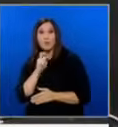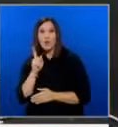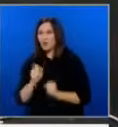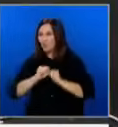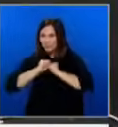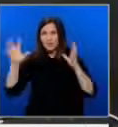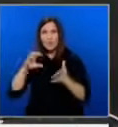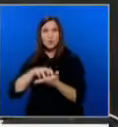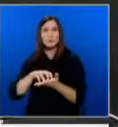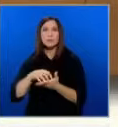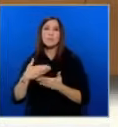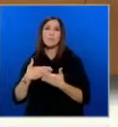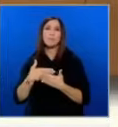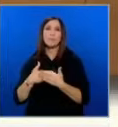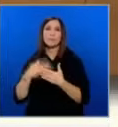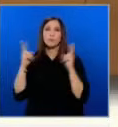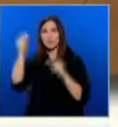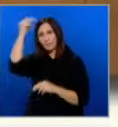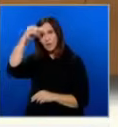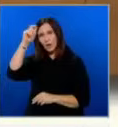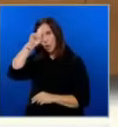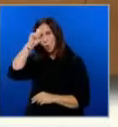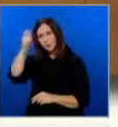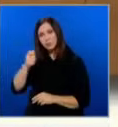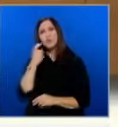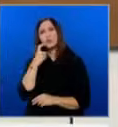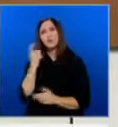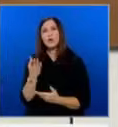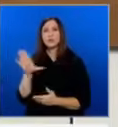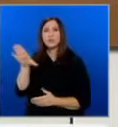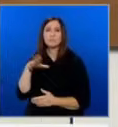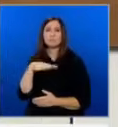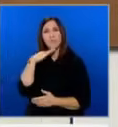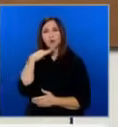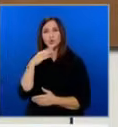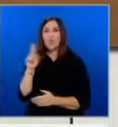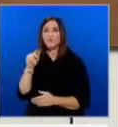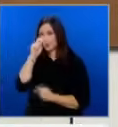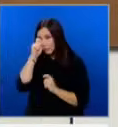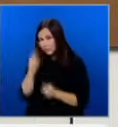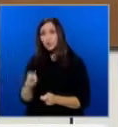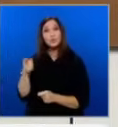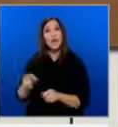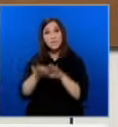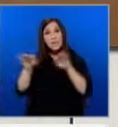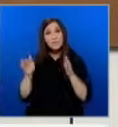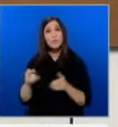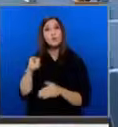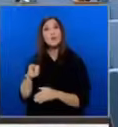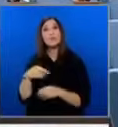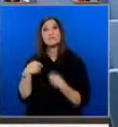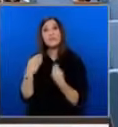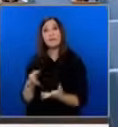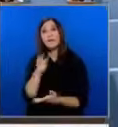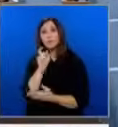което взриви групата на ППДБ. Господин Божанков, когато се научите да говорите уважително от тази трибуна, тогава ще ви давам